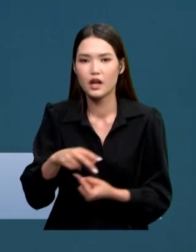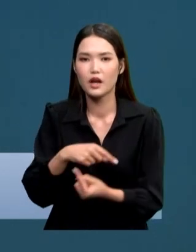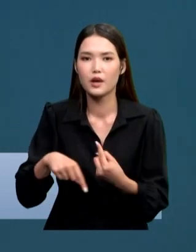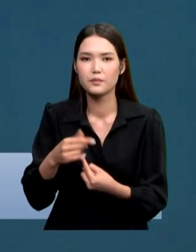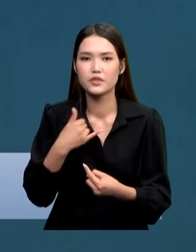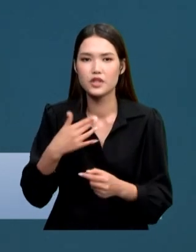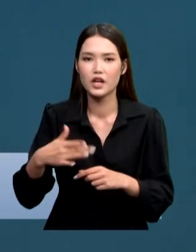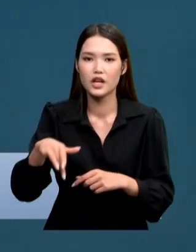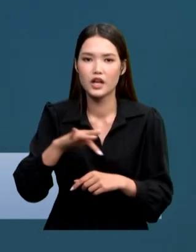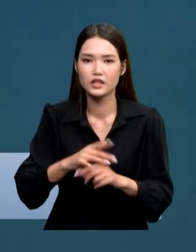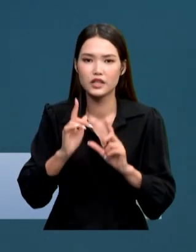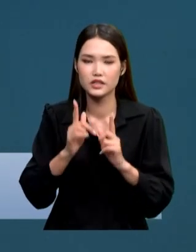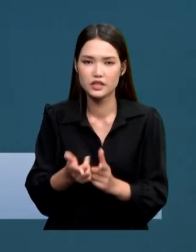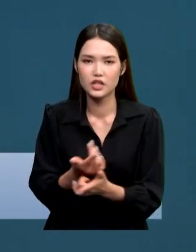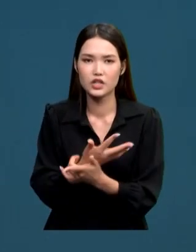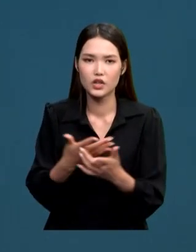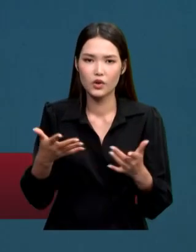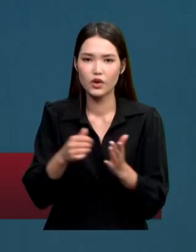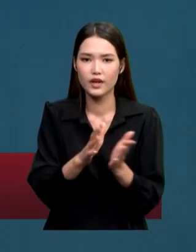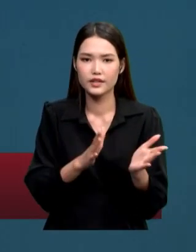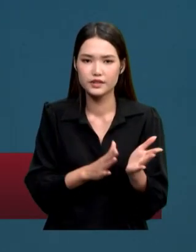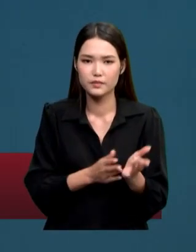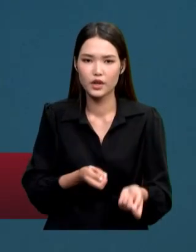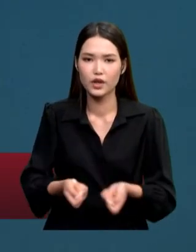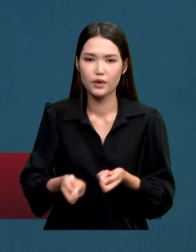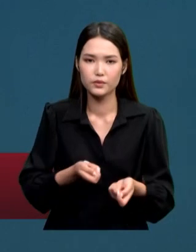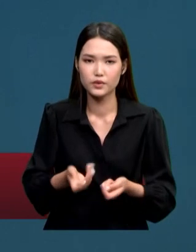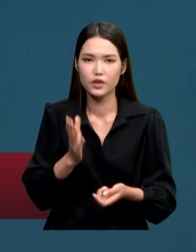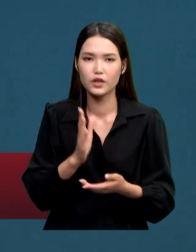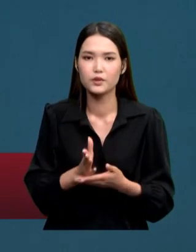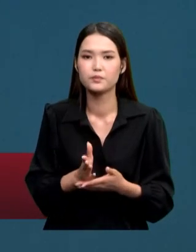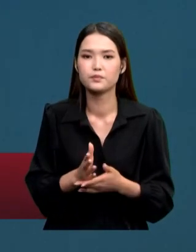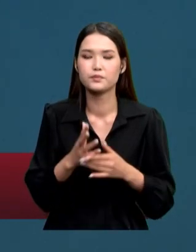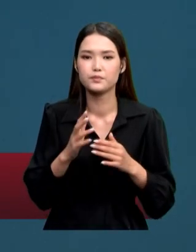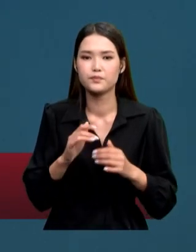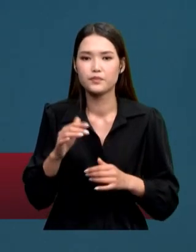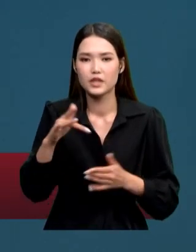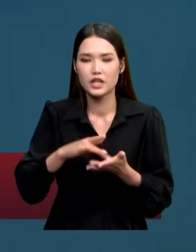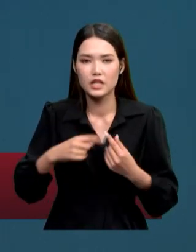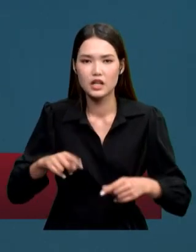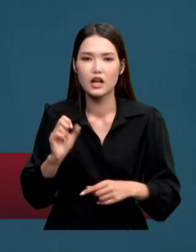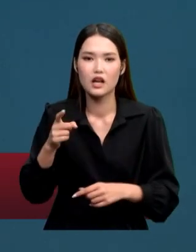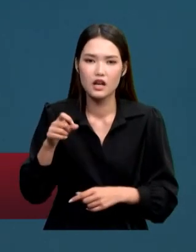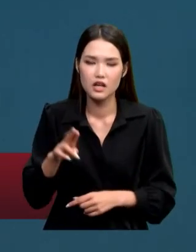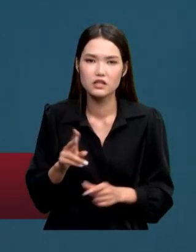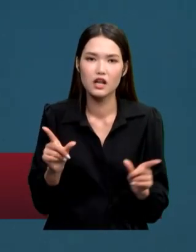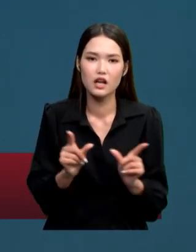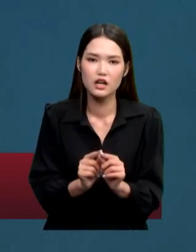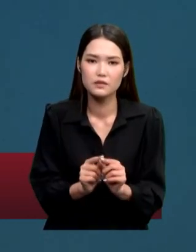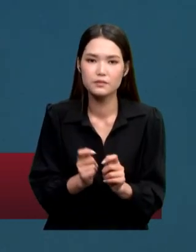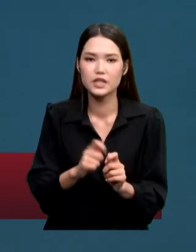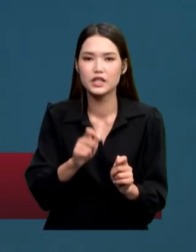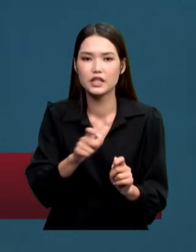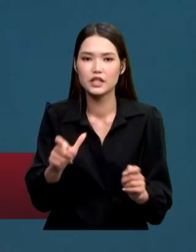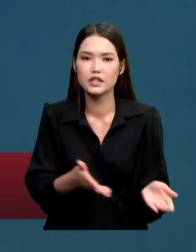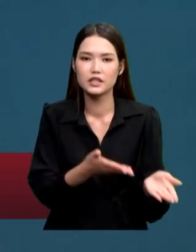стран. Соглашение готовилось несколько лет. Уточнялись детали, определялись инвесторы.